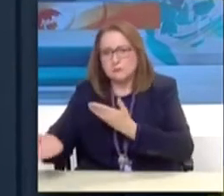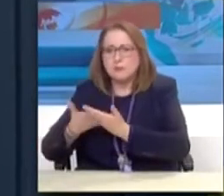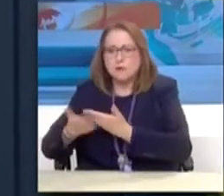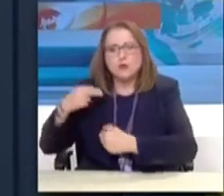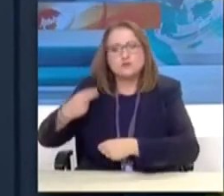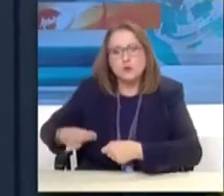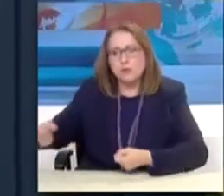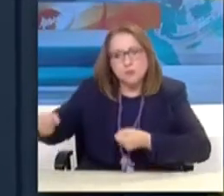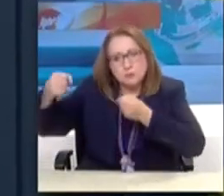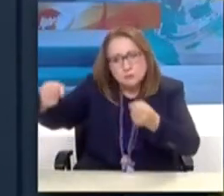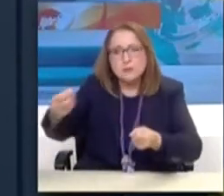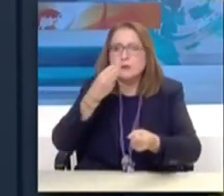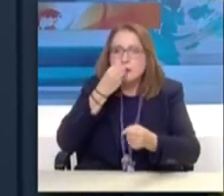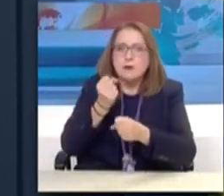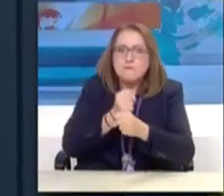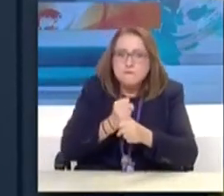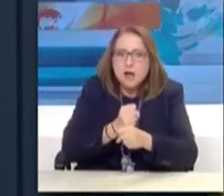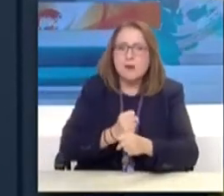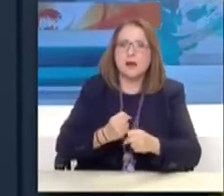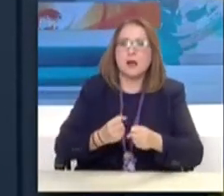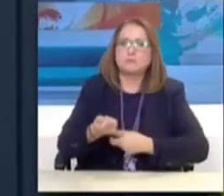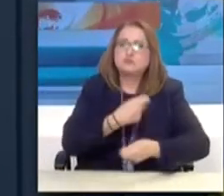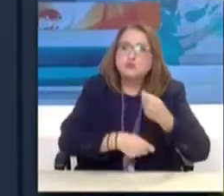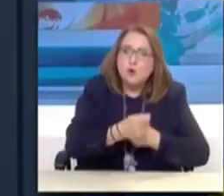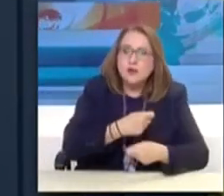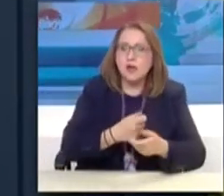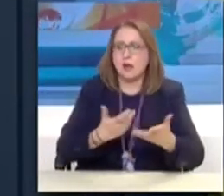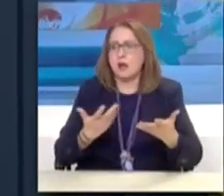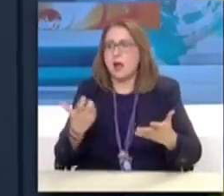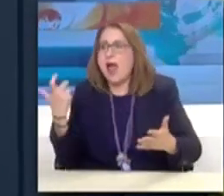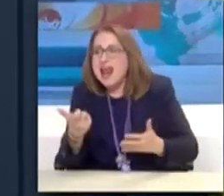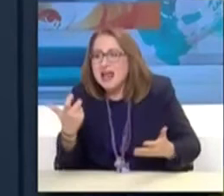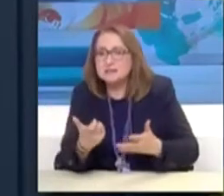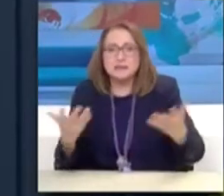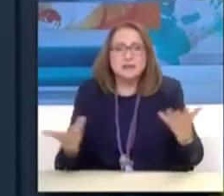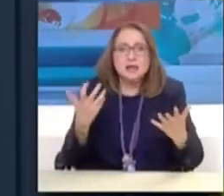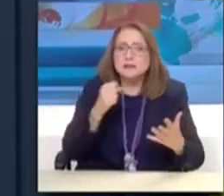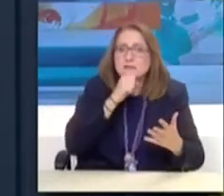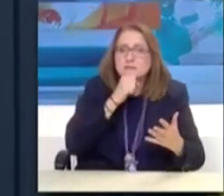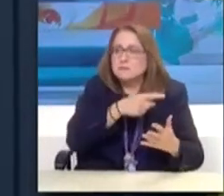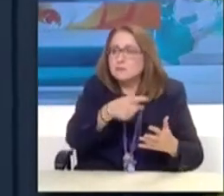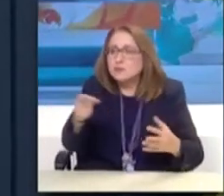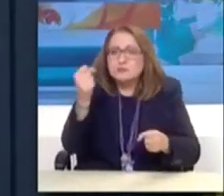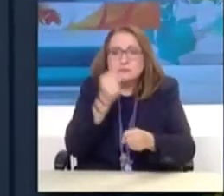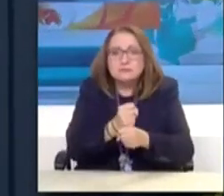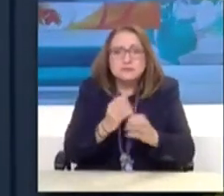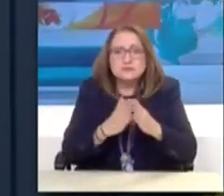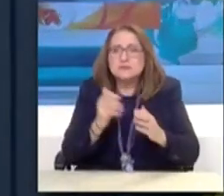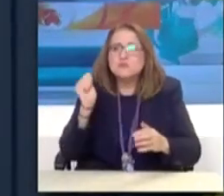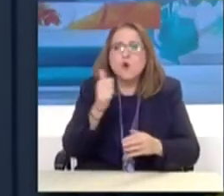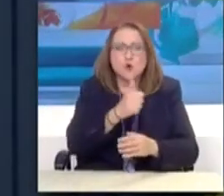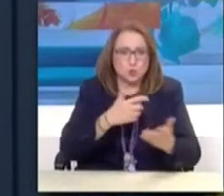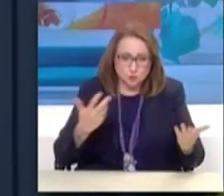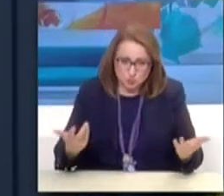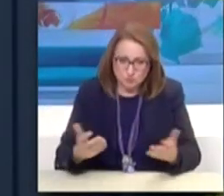φάρμακα, από είδη πρώτης ανάγκης. Συμπολίτες μας που έχουν έναν παραπάνω λόγο να μένουν στο σπίτι τους. Αγαπητοί